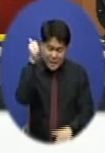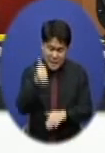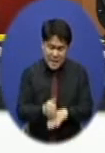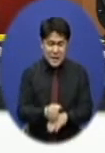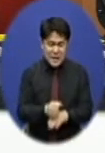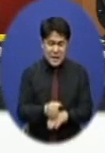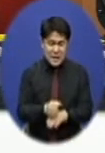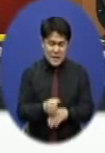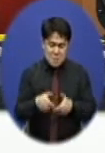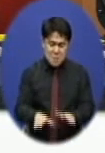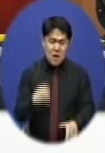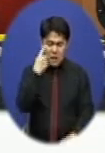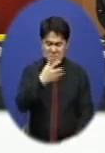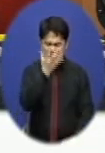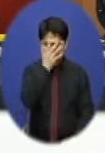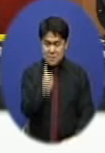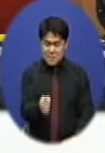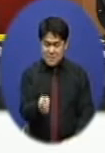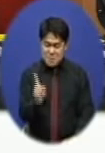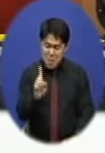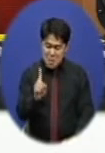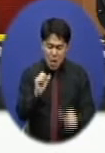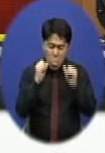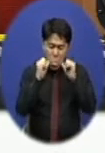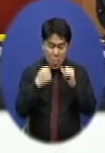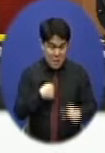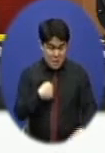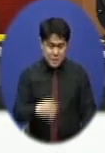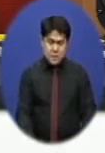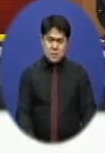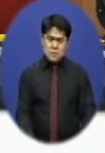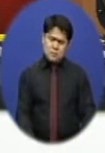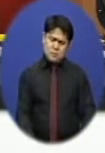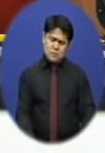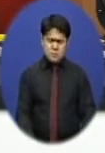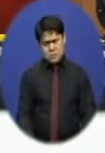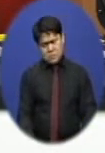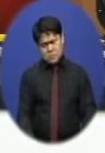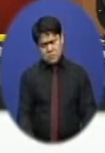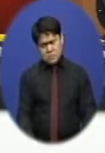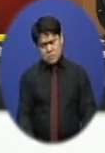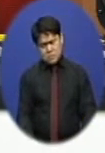나서 얼굴도 안 이쁘고 뭐 모두 어떻고 이렇게 허물 잡았어요. 그래서 제가 가만히 생각해 보니까